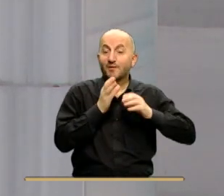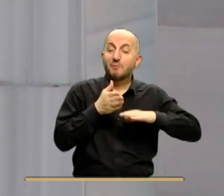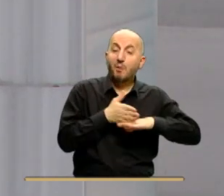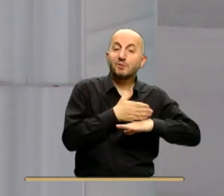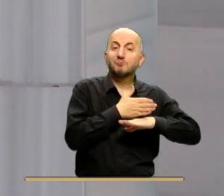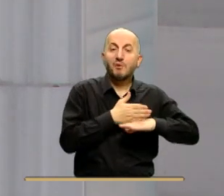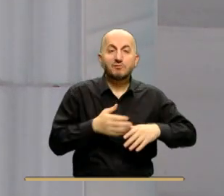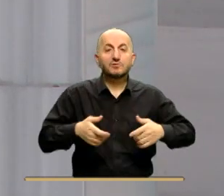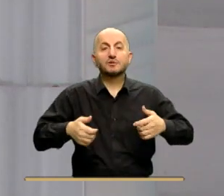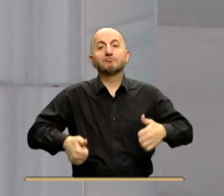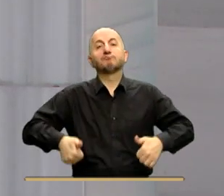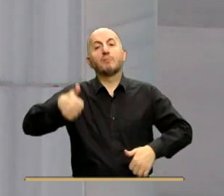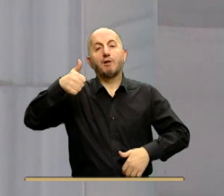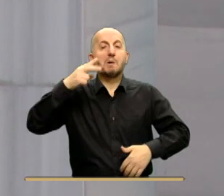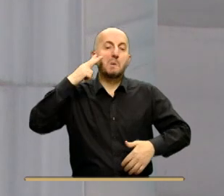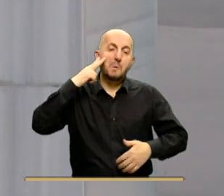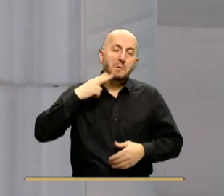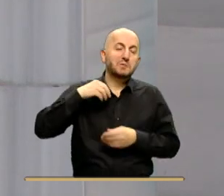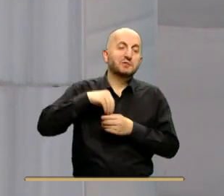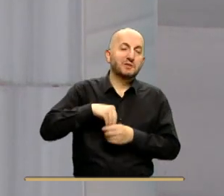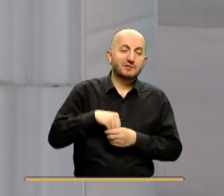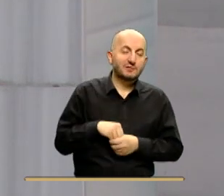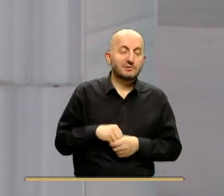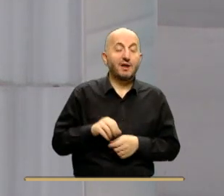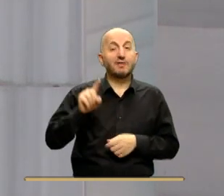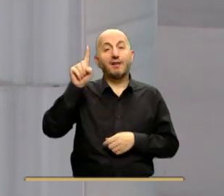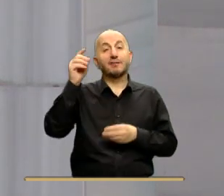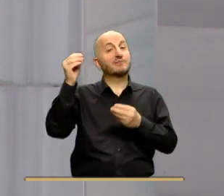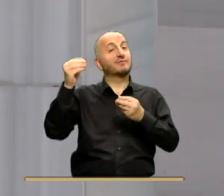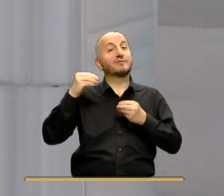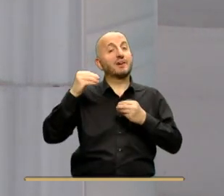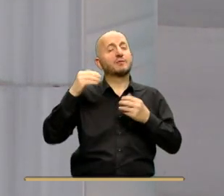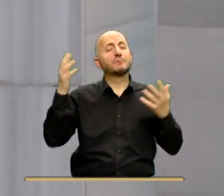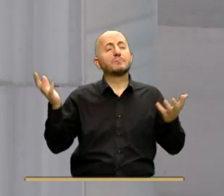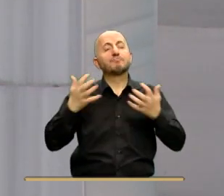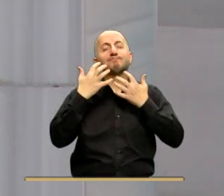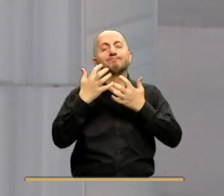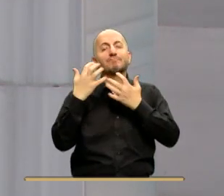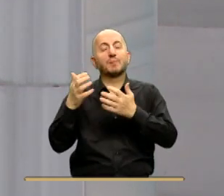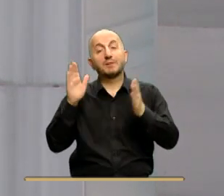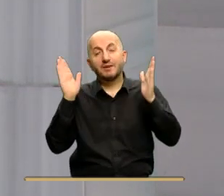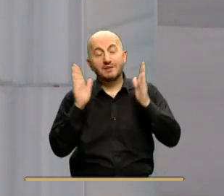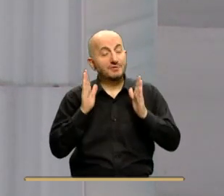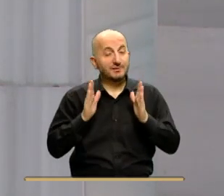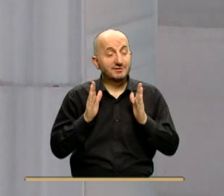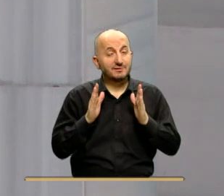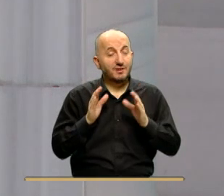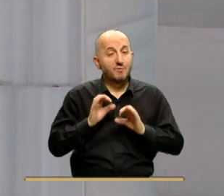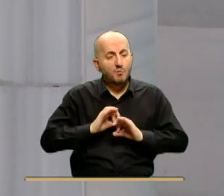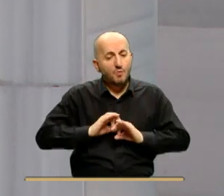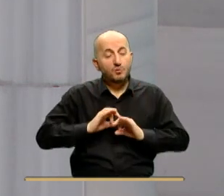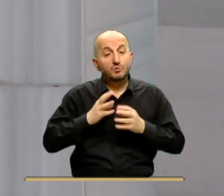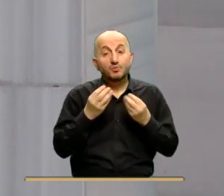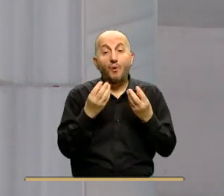mevki, makam, servet içerisinde Allah'ın verdiği o sayısız nimetler karşısında eşsiz bir